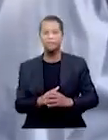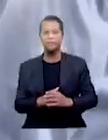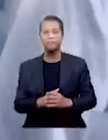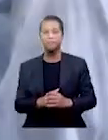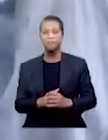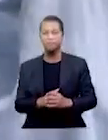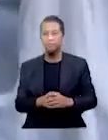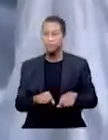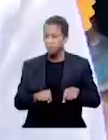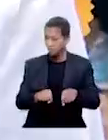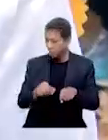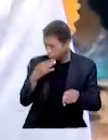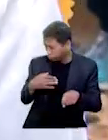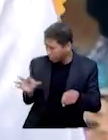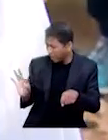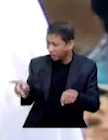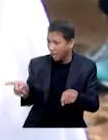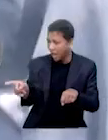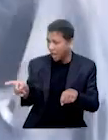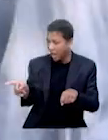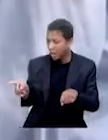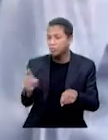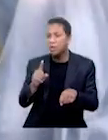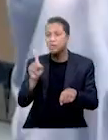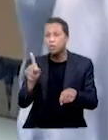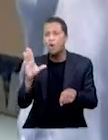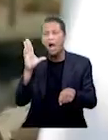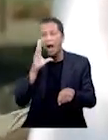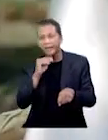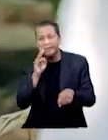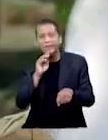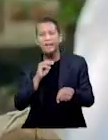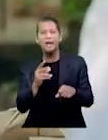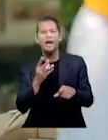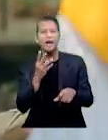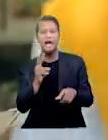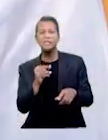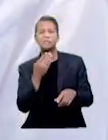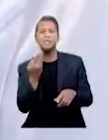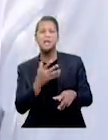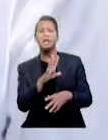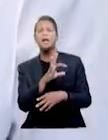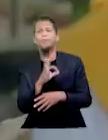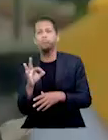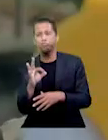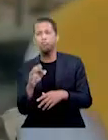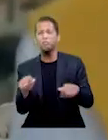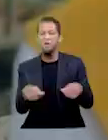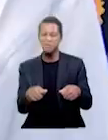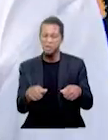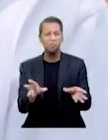bisa jual berapa ini, bungkus? Ini nasi 50, sayur sekitar 150, gorengan 150,